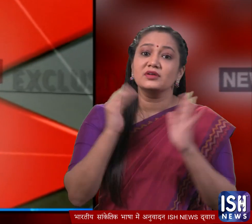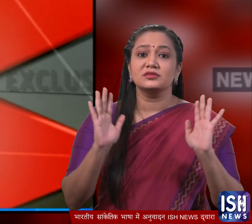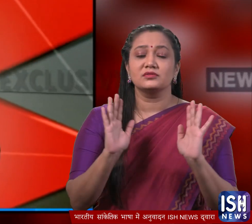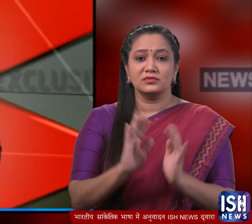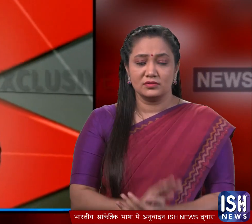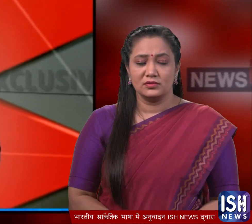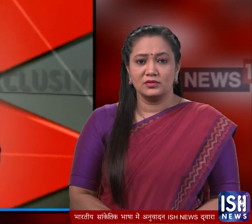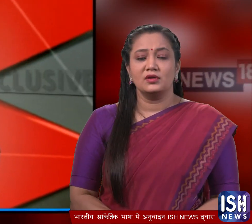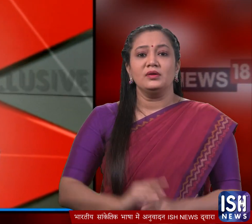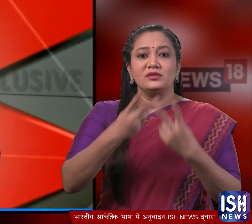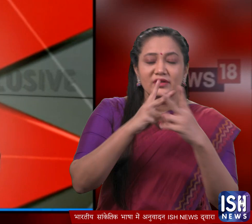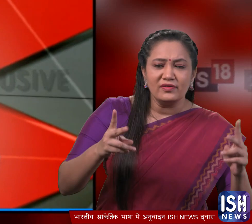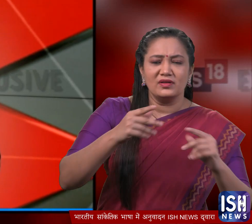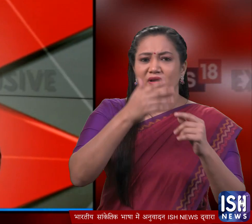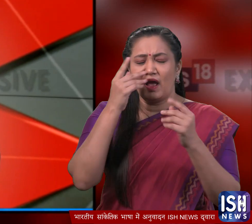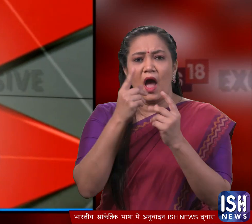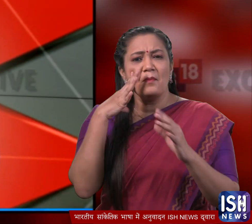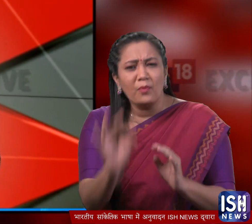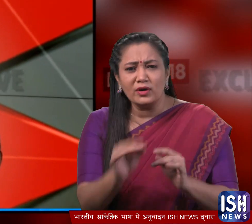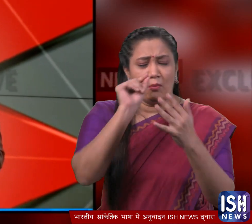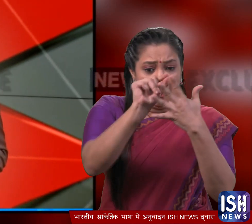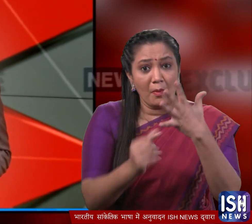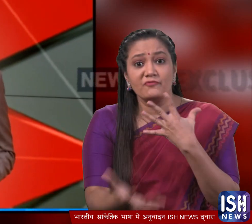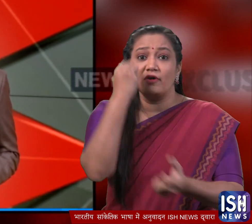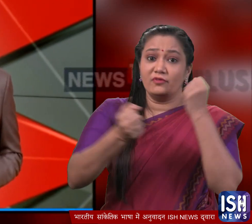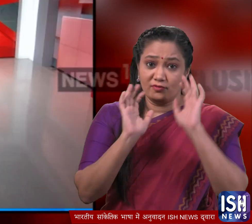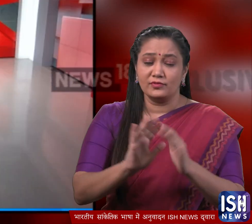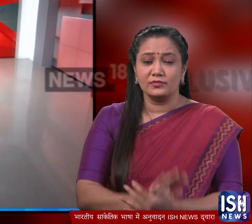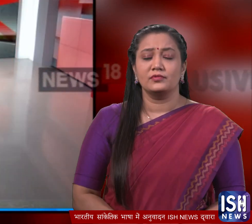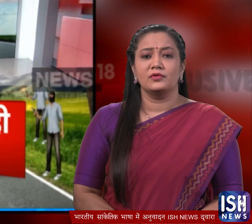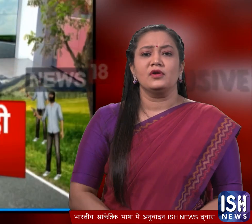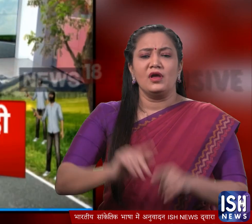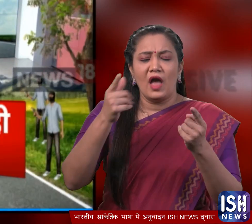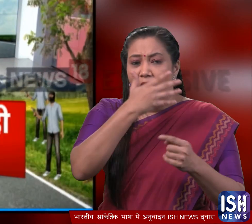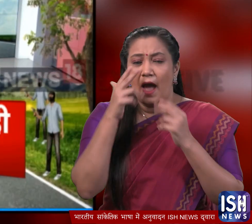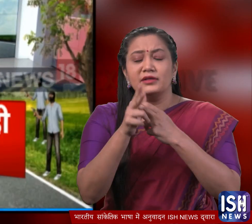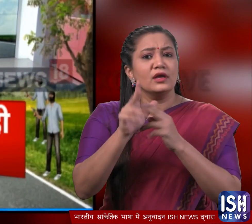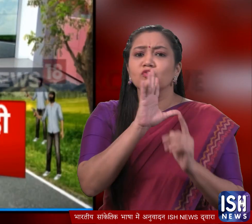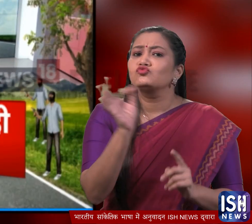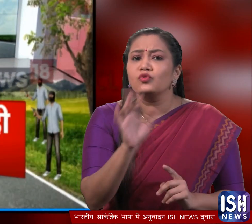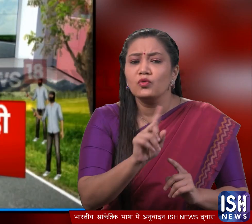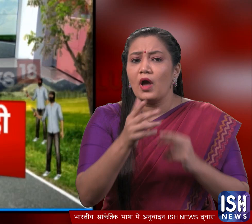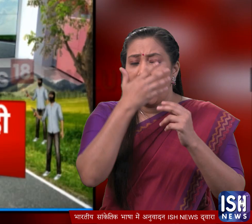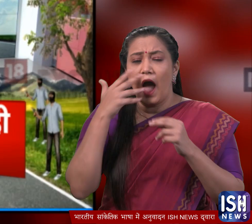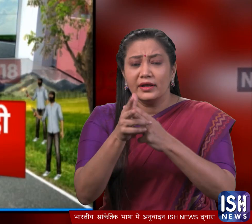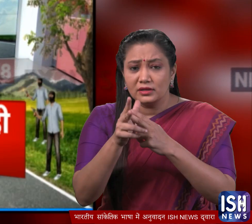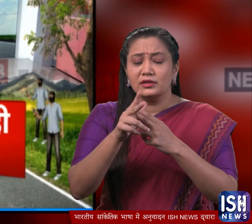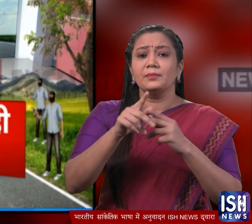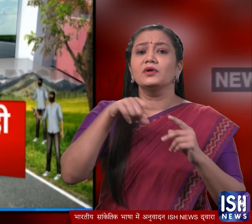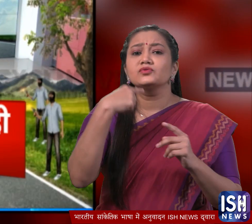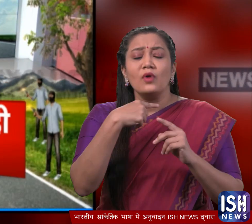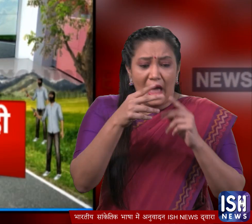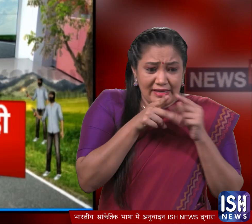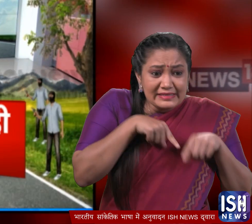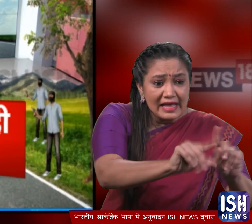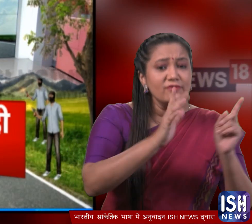रही है। इस बीच सुरक्षा एजेंसियों को इन हमलों से जुड़ी कुछ अहम जानकारियां मिली हैं, जिनके मुताबिक ये हमले आतंकी नहीं बल्कि आतंकियों के लिए